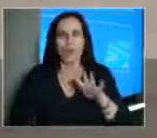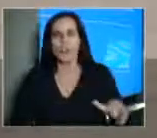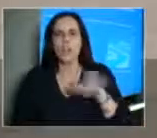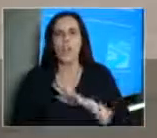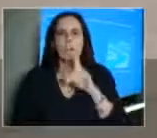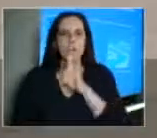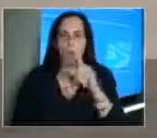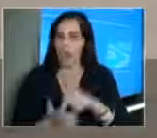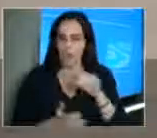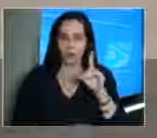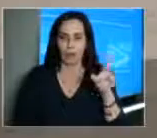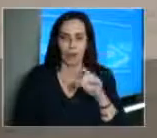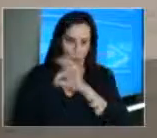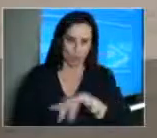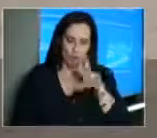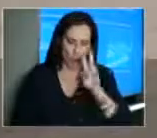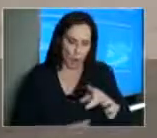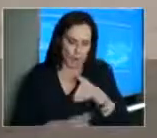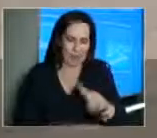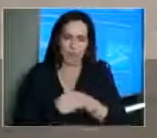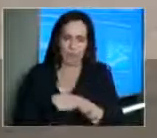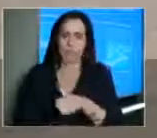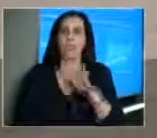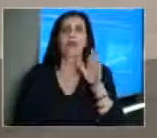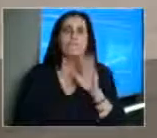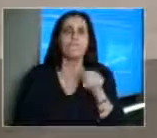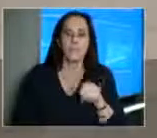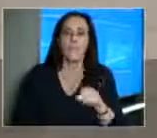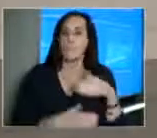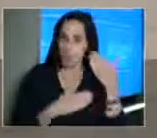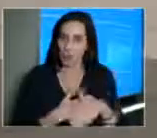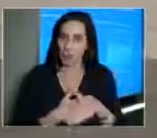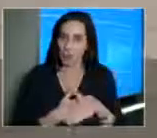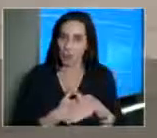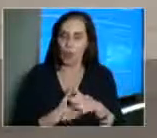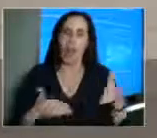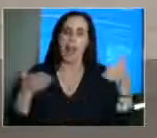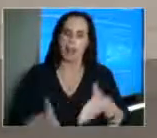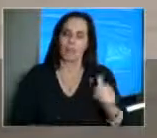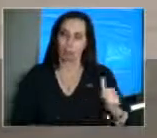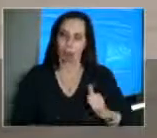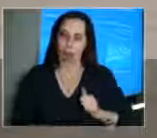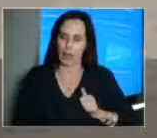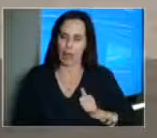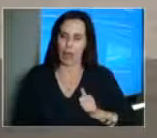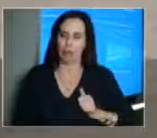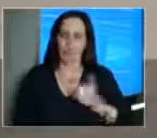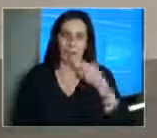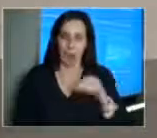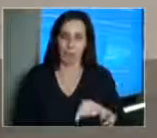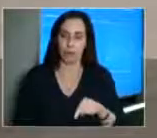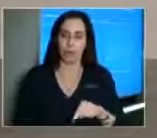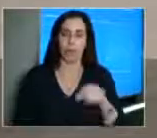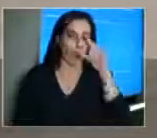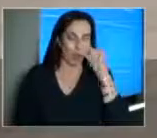בסוריה, לכן להם גישה למקומות וגם ככל הנראה בסופו של דבר לקברו של זכריה באומל.